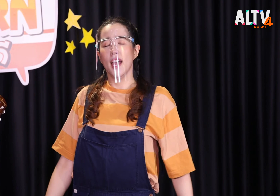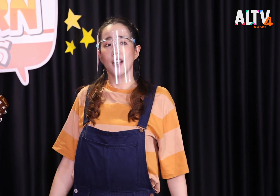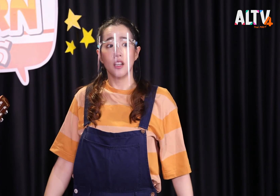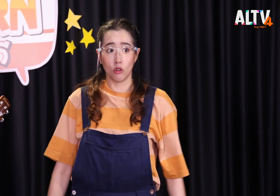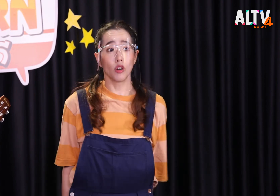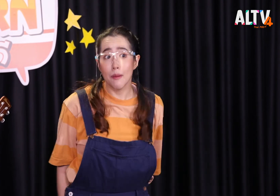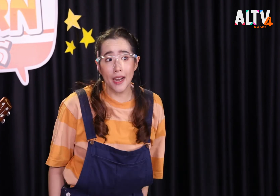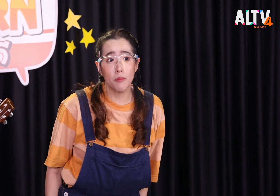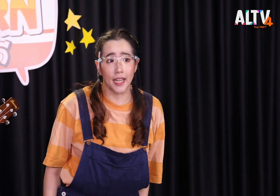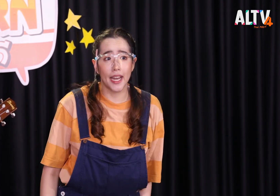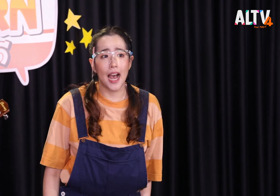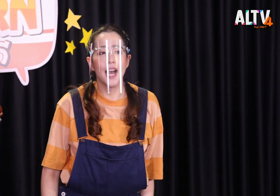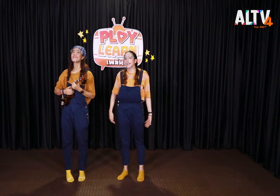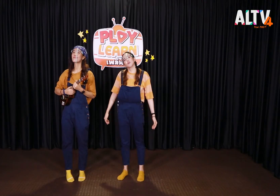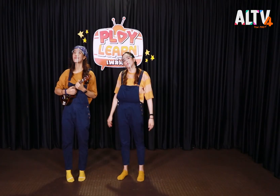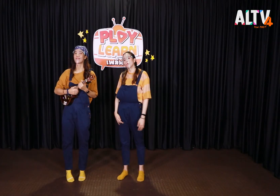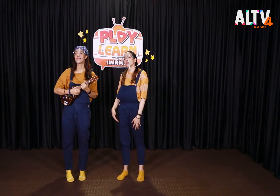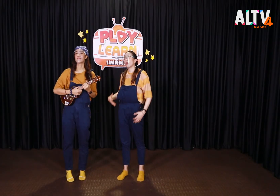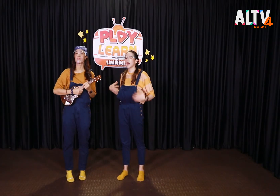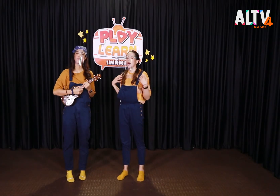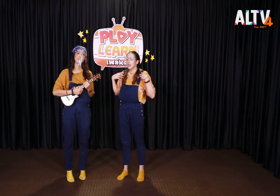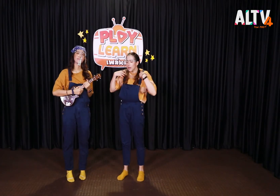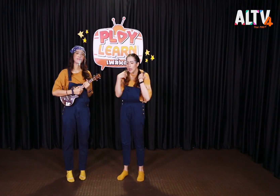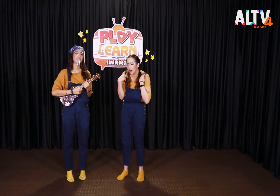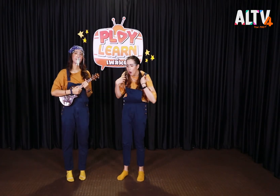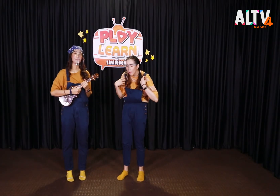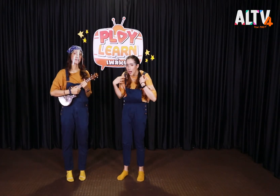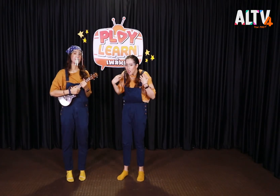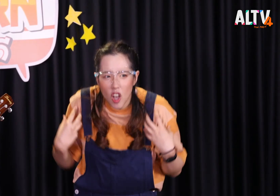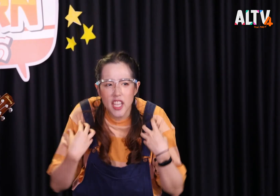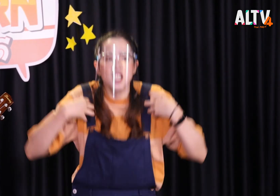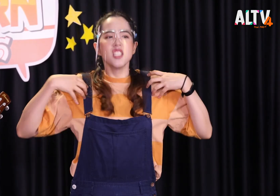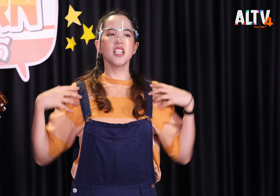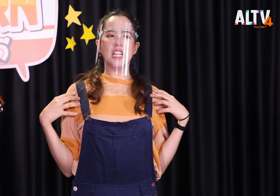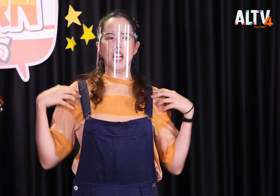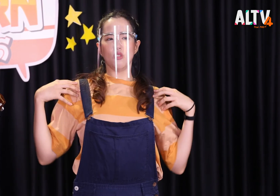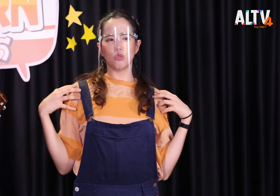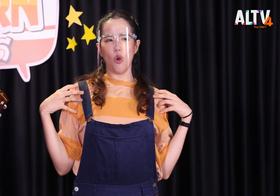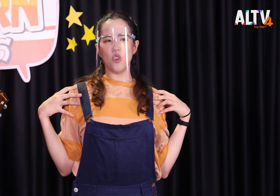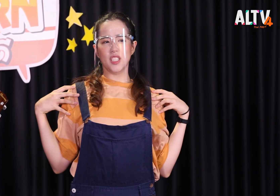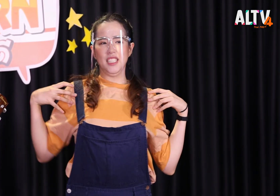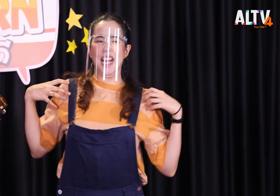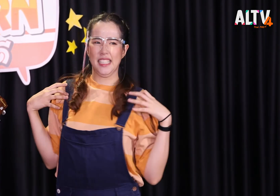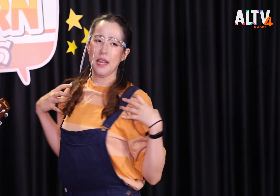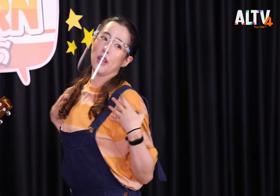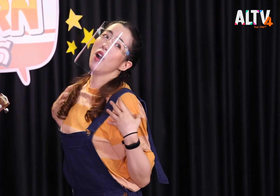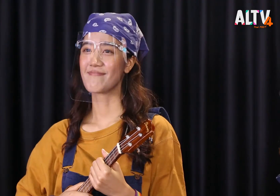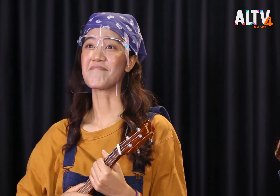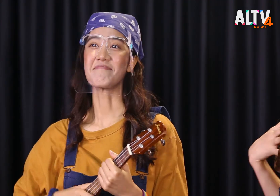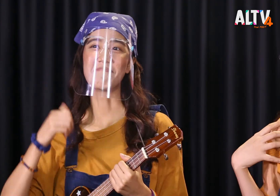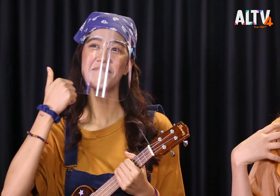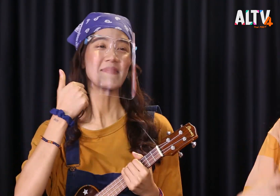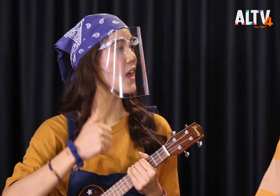อแหละน้องๆทางบ้านก็เหมือนกันนะคะถ้ารู้สึกว่าตัวเองอ่ะกำลังหลังค่อมอ่ะก็ให้ยืดหลังตรงๆหลังจะได้ไม่